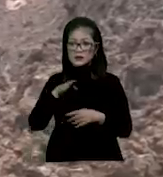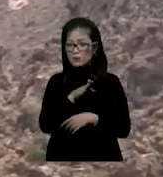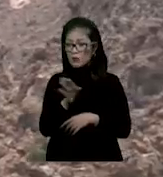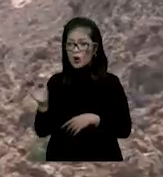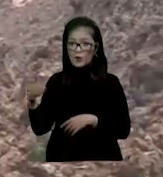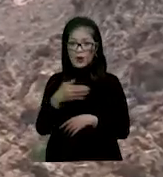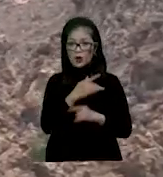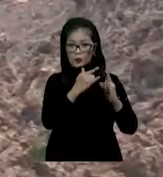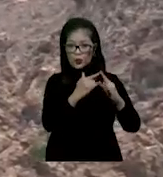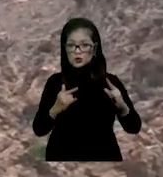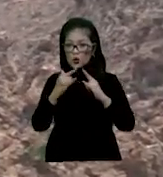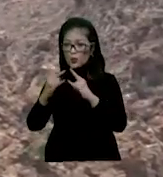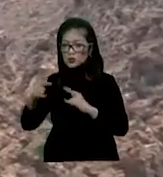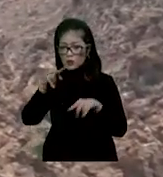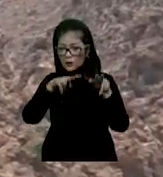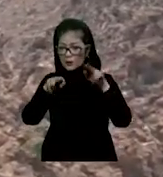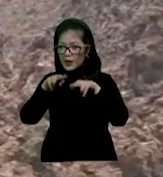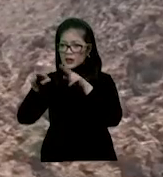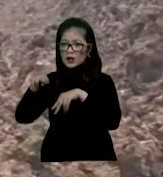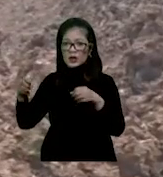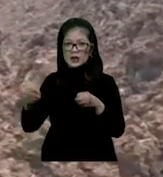sakit, namun belum juga membuahkan hasil.